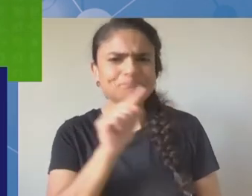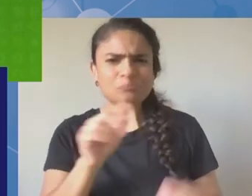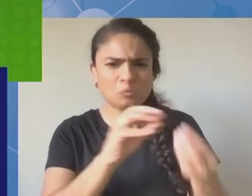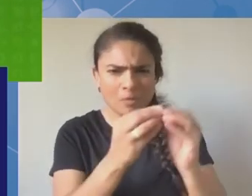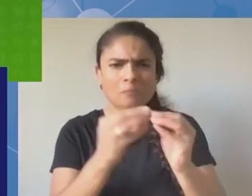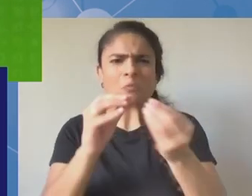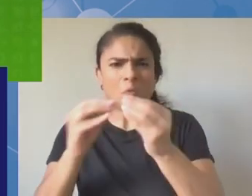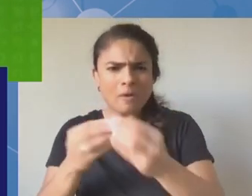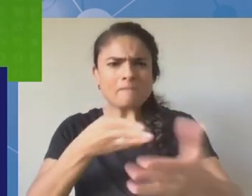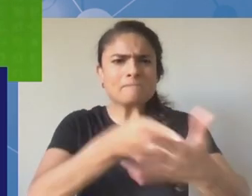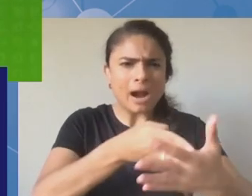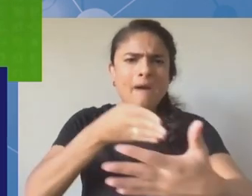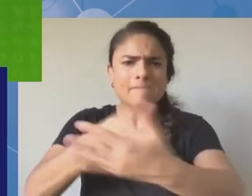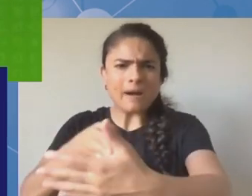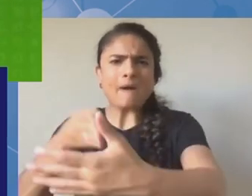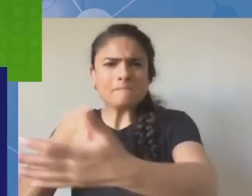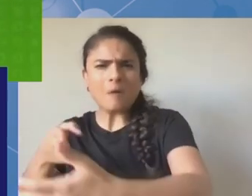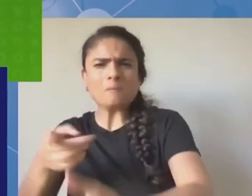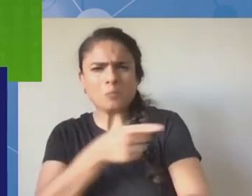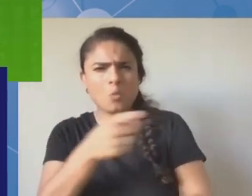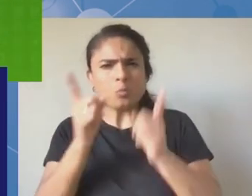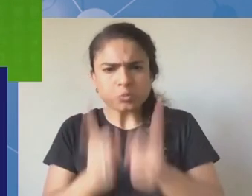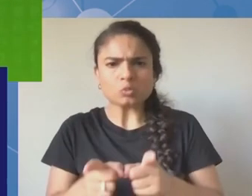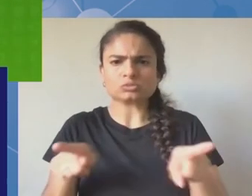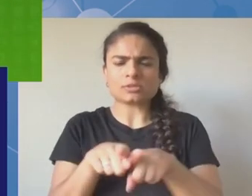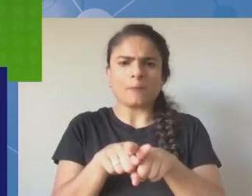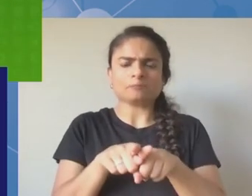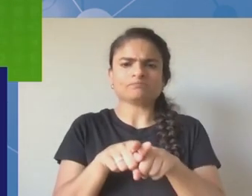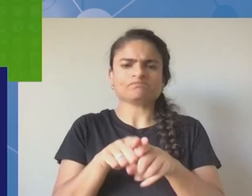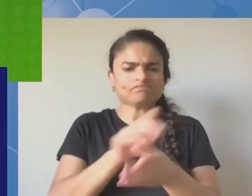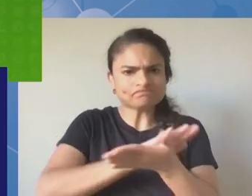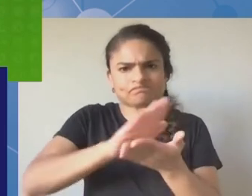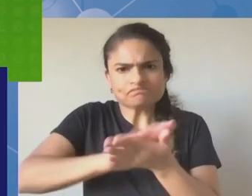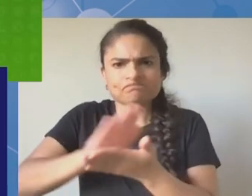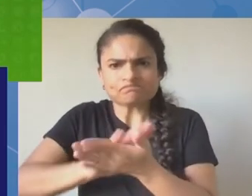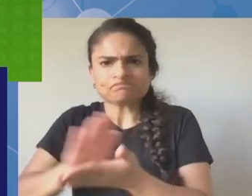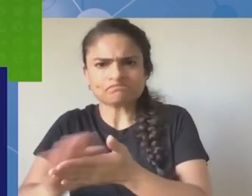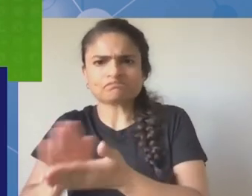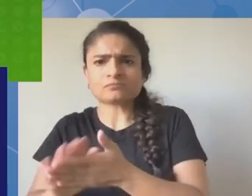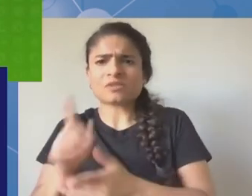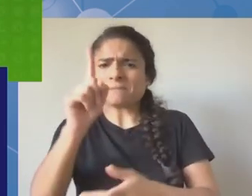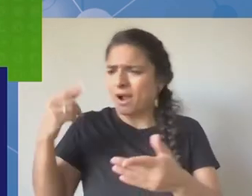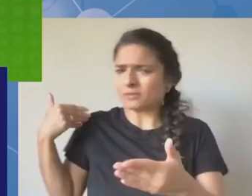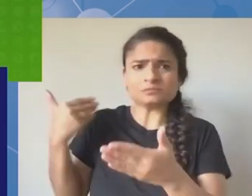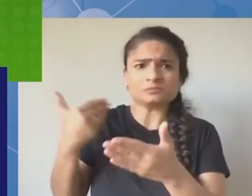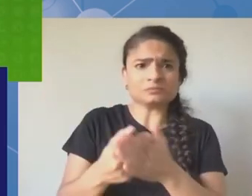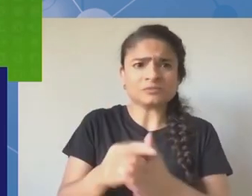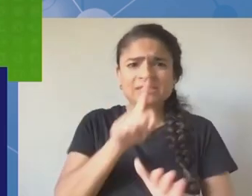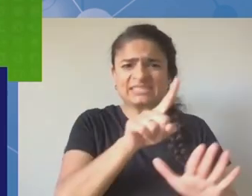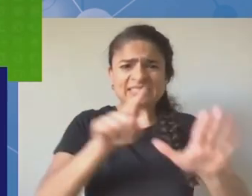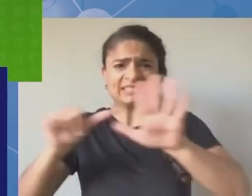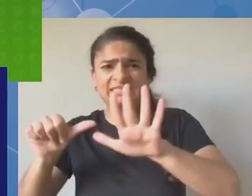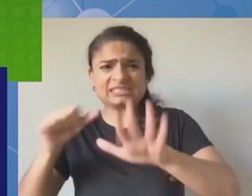Understand what people are feeling and looking forward to working with the community going forward. بالنسبة